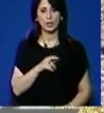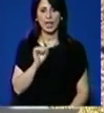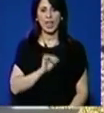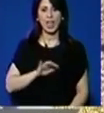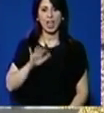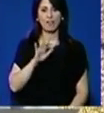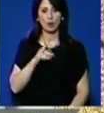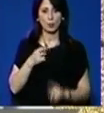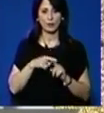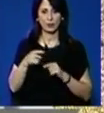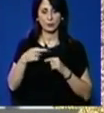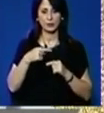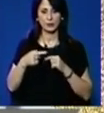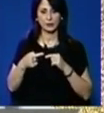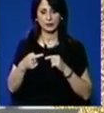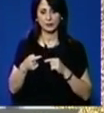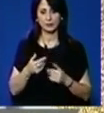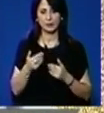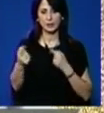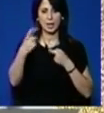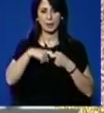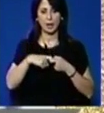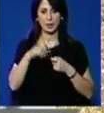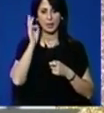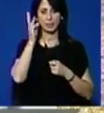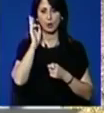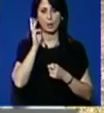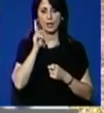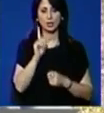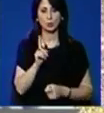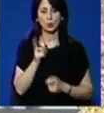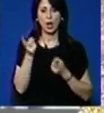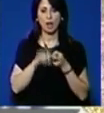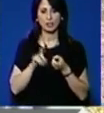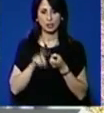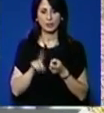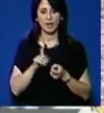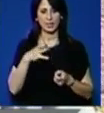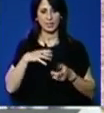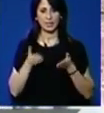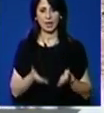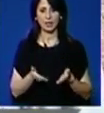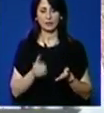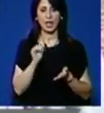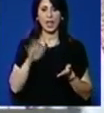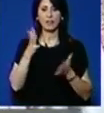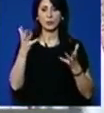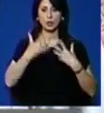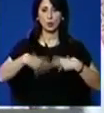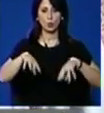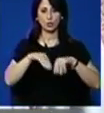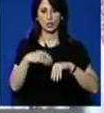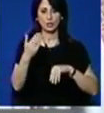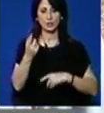ევროპასთან, ისწრებდა რომ ევროპასთან დაემყარებინა დიპლომატიური კავშირები, რათა საქართველო ევროპის დიდ